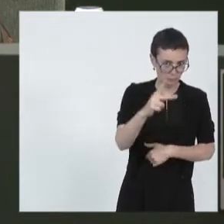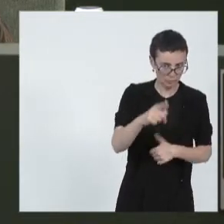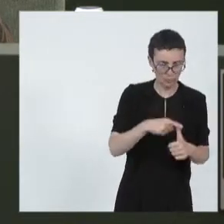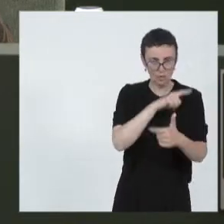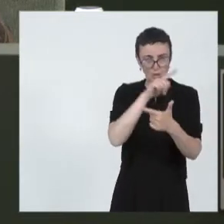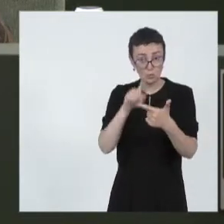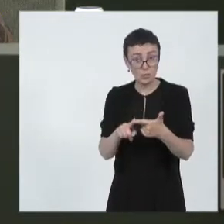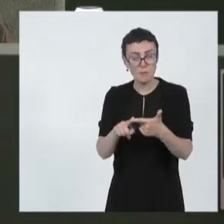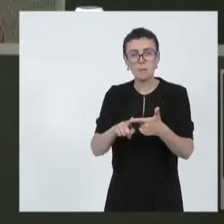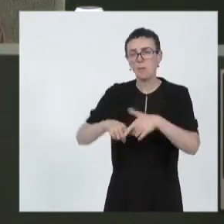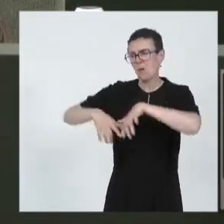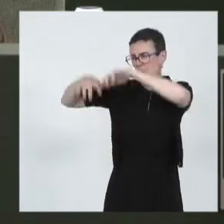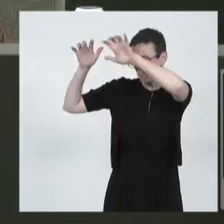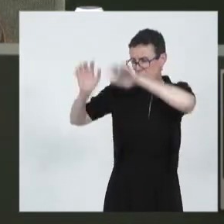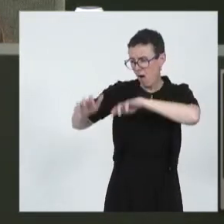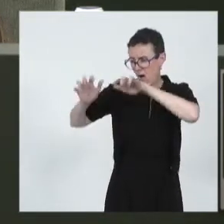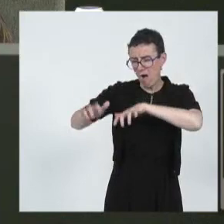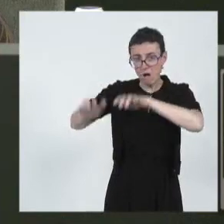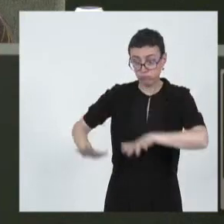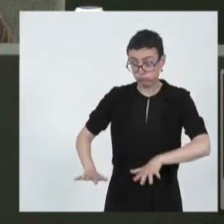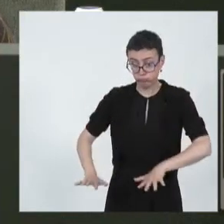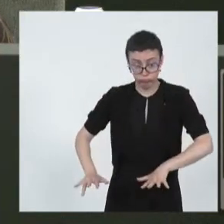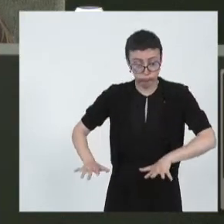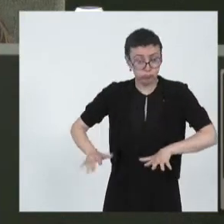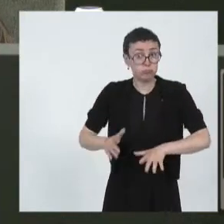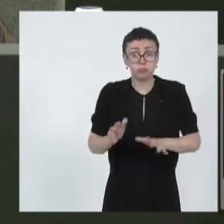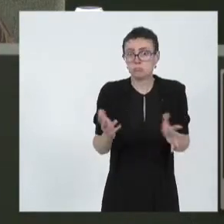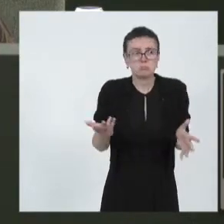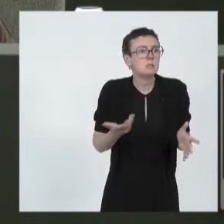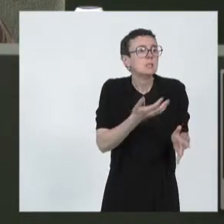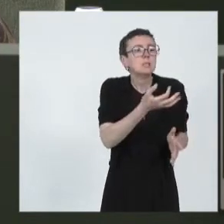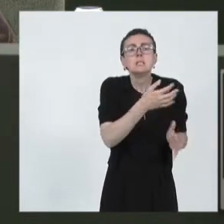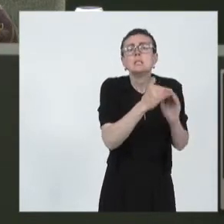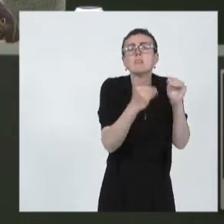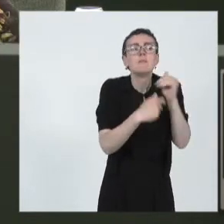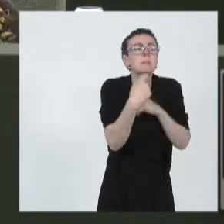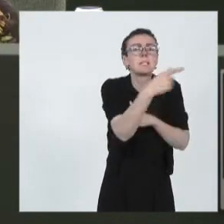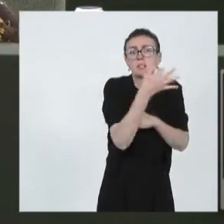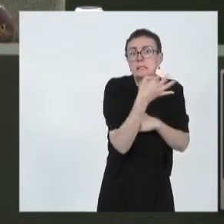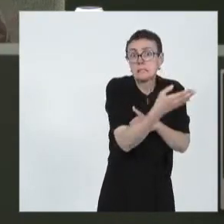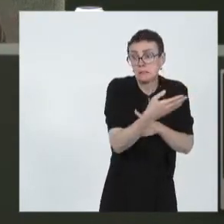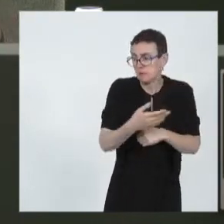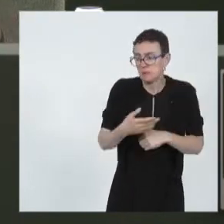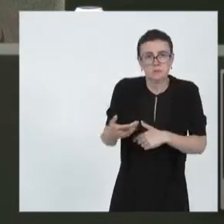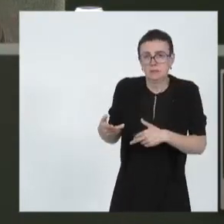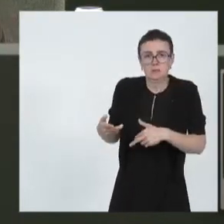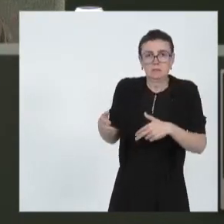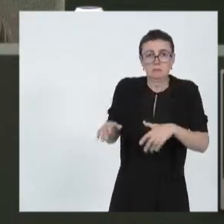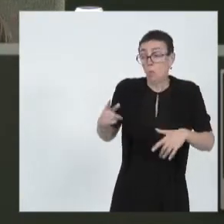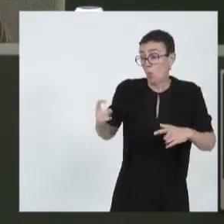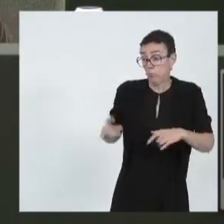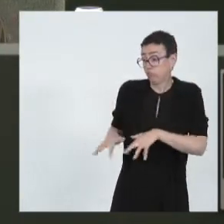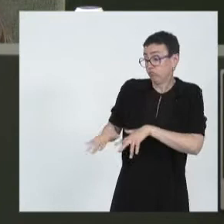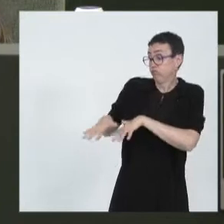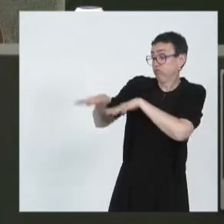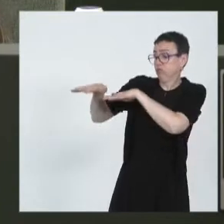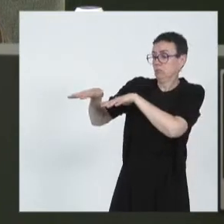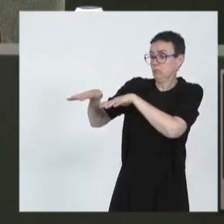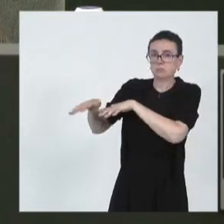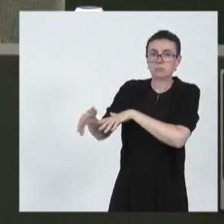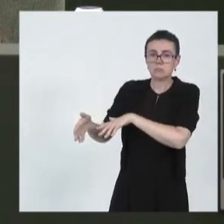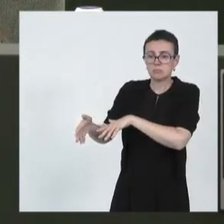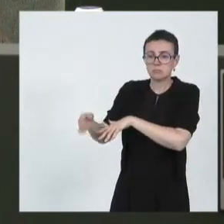Bézirard, des épisodes pluvieux très intenses qui rendent plus difficile la gestion des eaux pluviales dirigées vers le réseau d'assainissement. Donc la station de